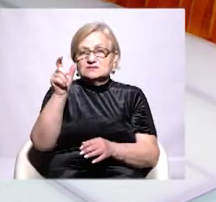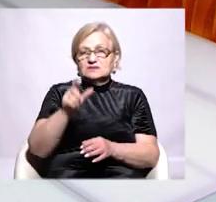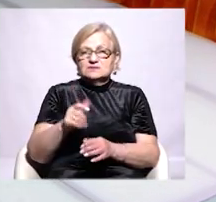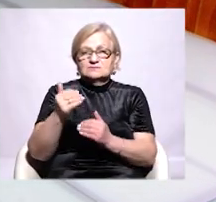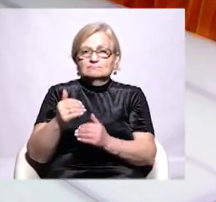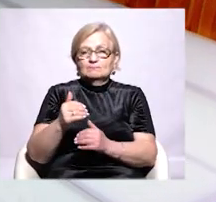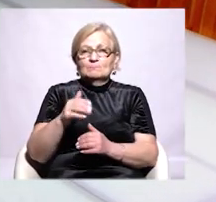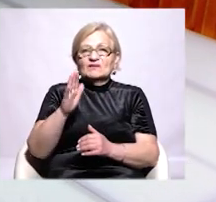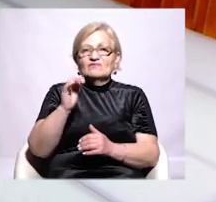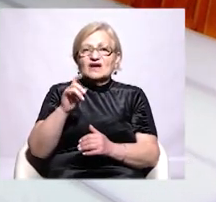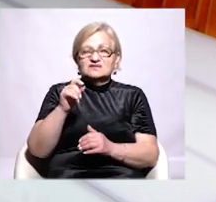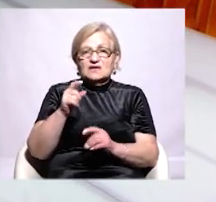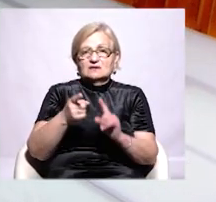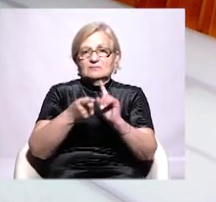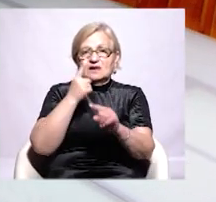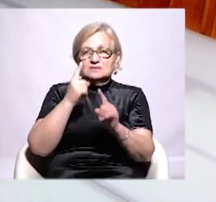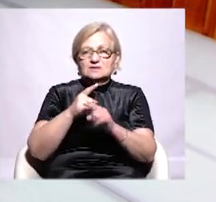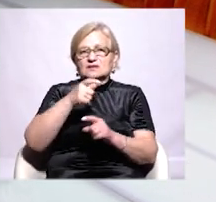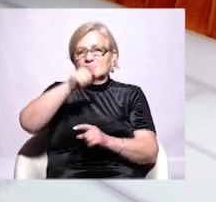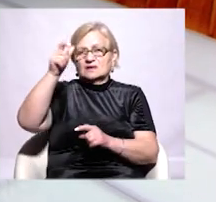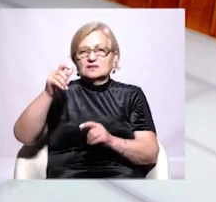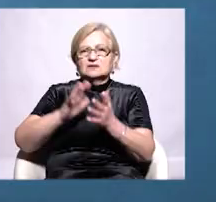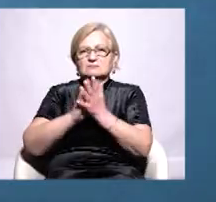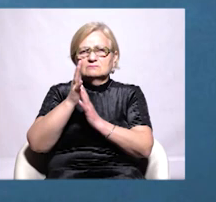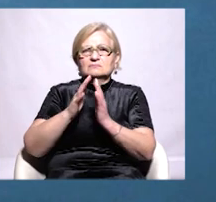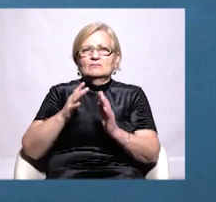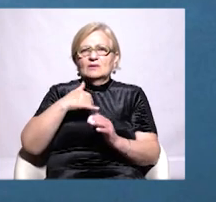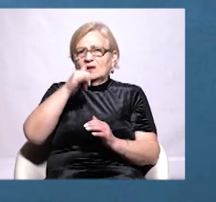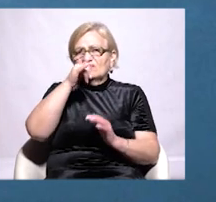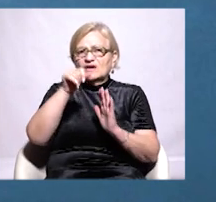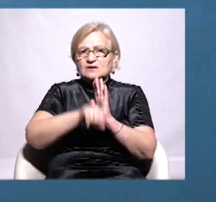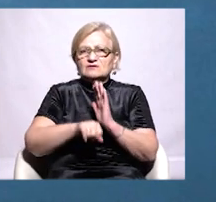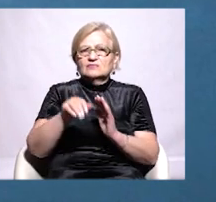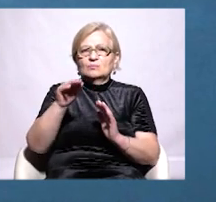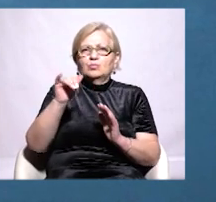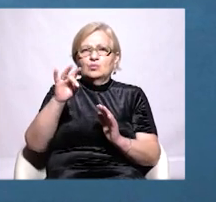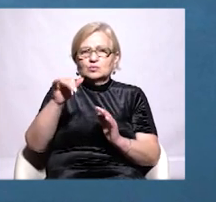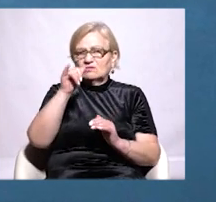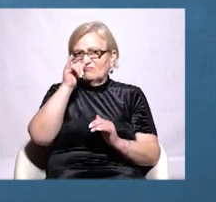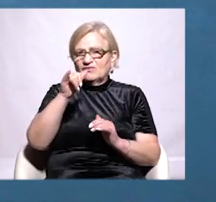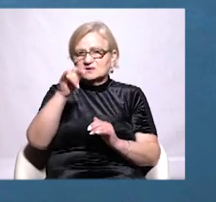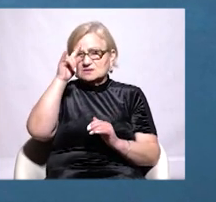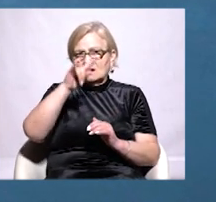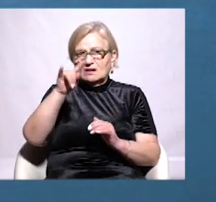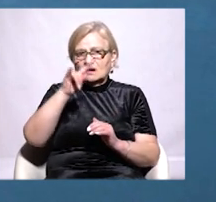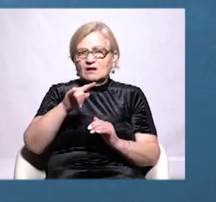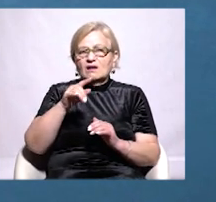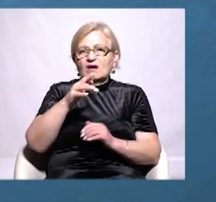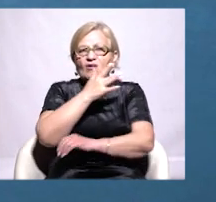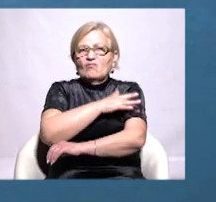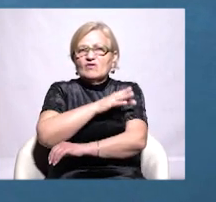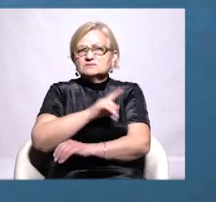ლექსი. ვახტანგმა გადინადირა, ქედი მაღალი ტყიანი, ვერ მოჰკლა ფური, ვერც ხარი, ვაზირნი